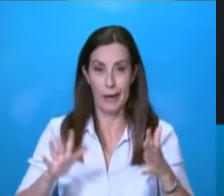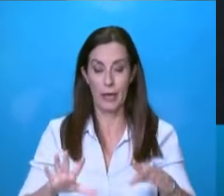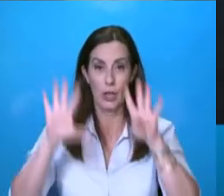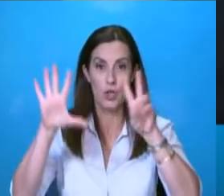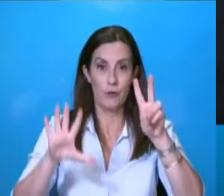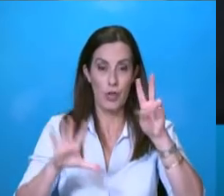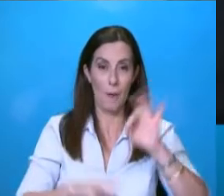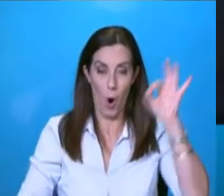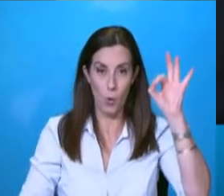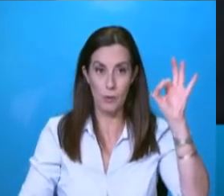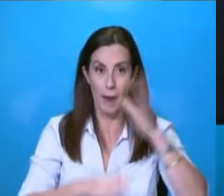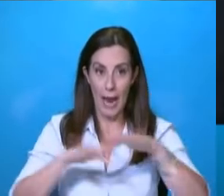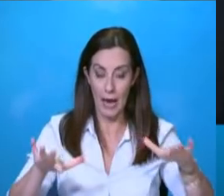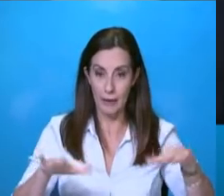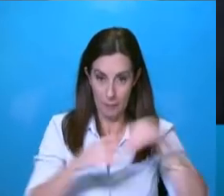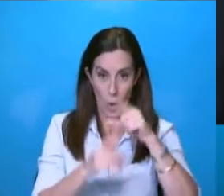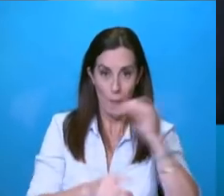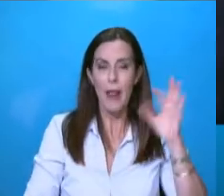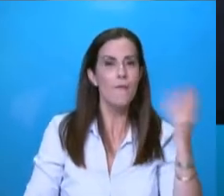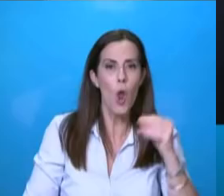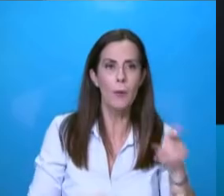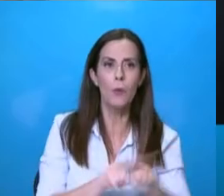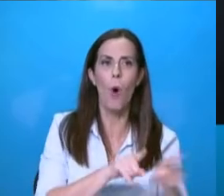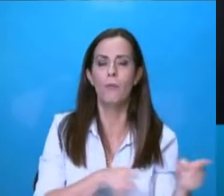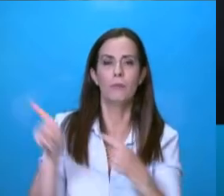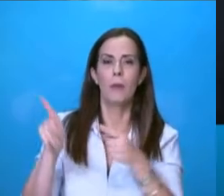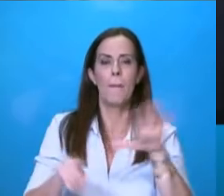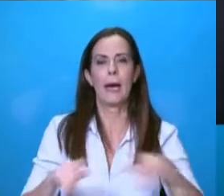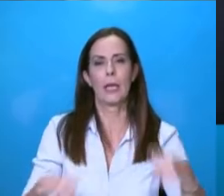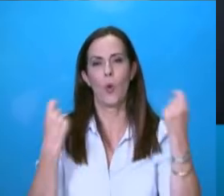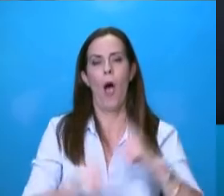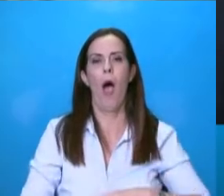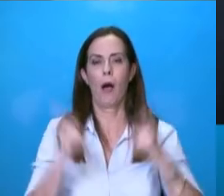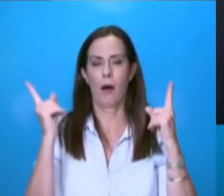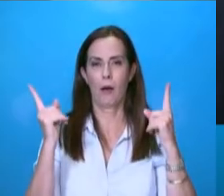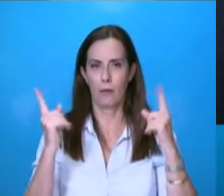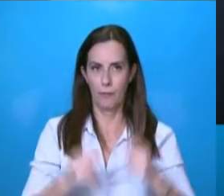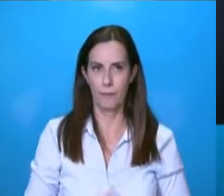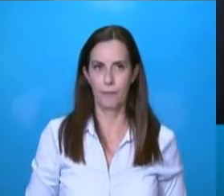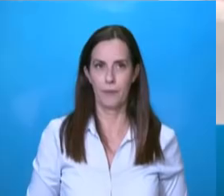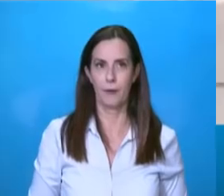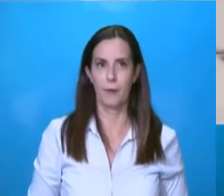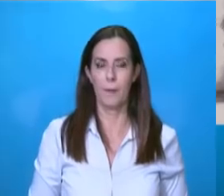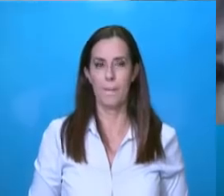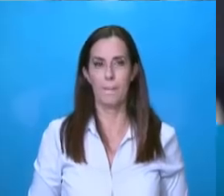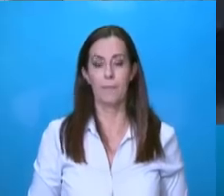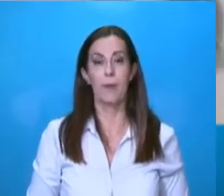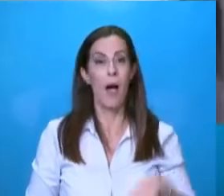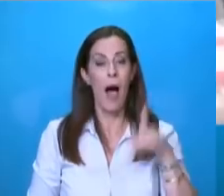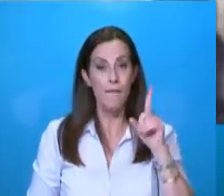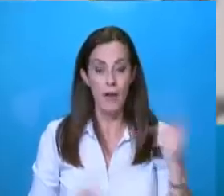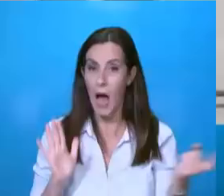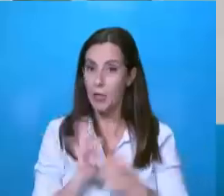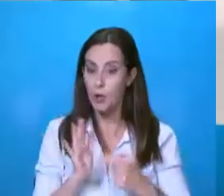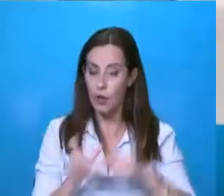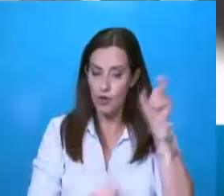בסביבות 92% מתוך 100,000, הם במערכת החינוך האחרת. אלא שהדרישה של